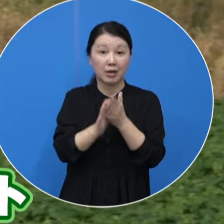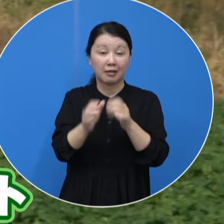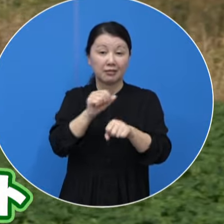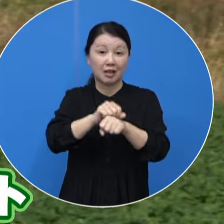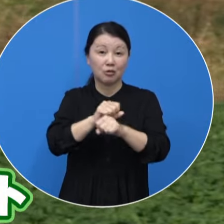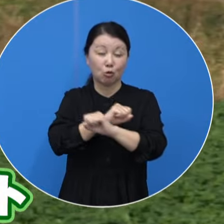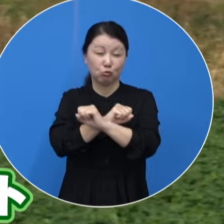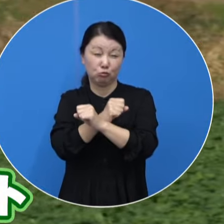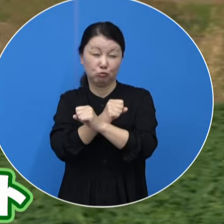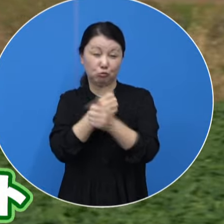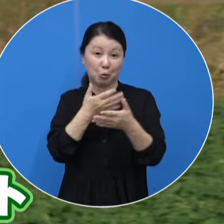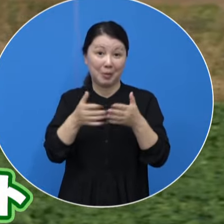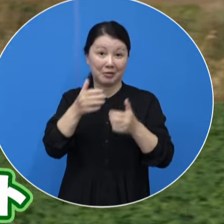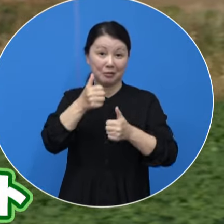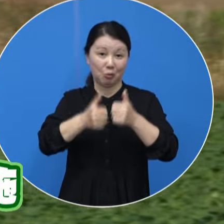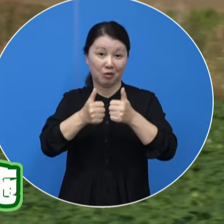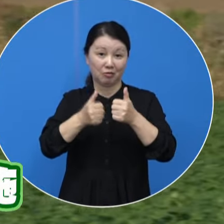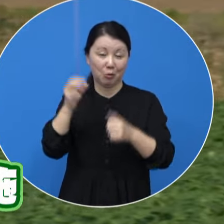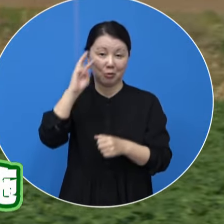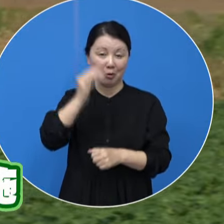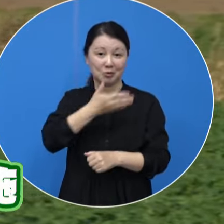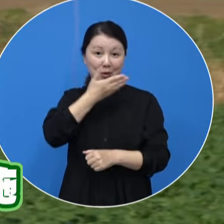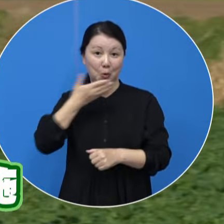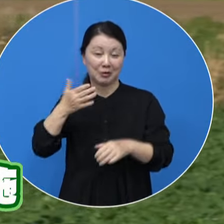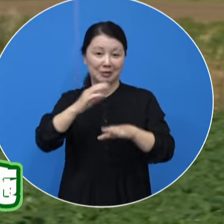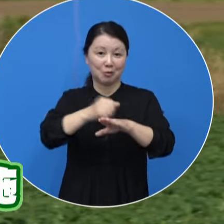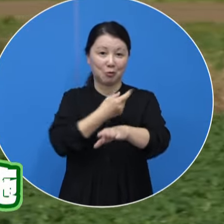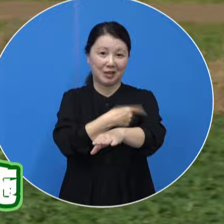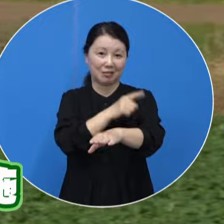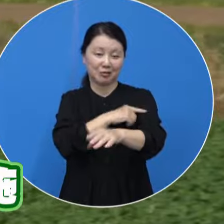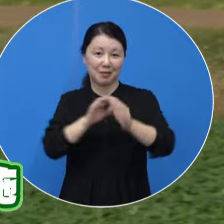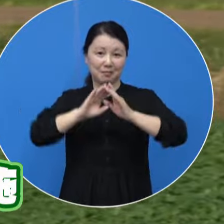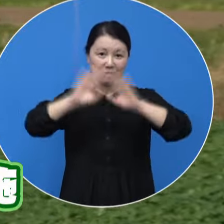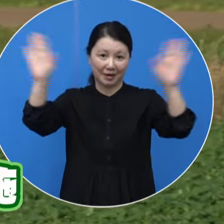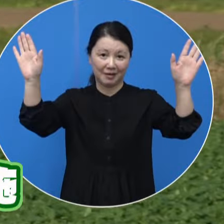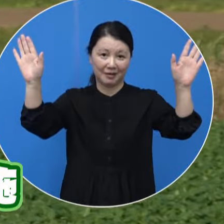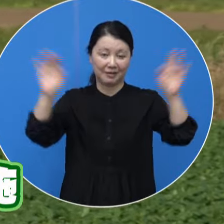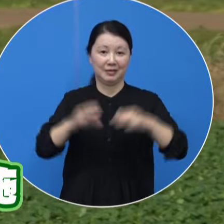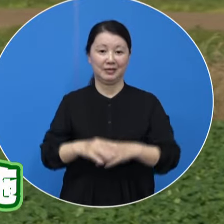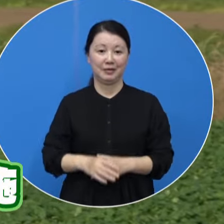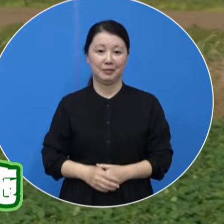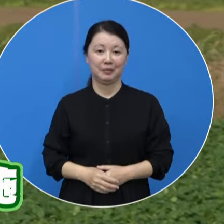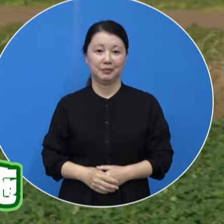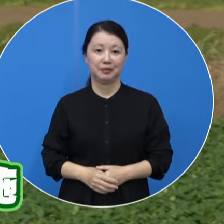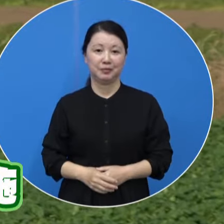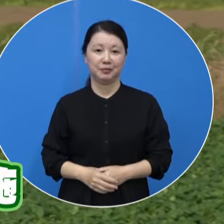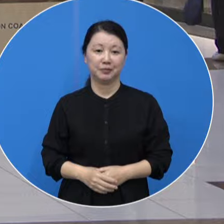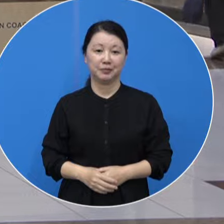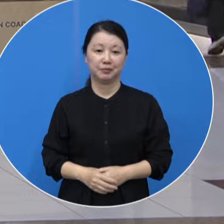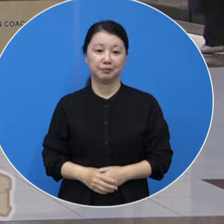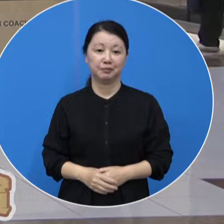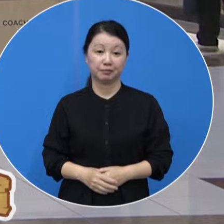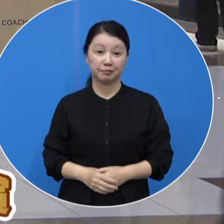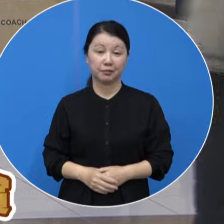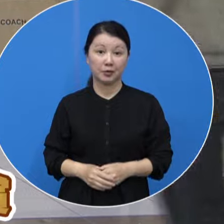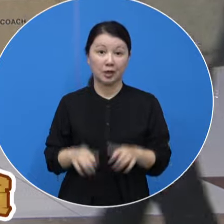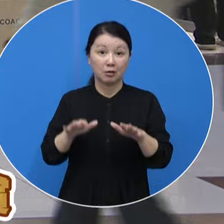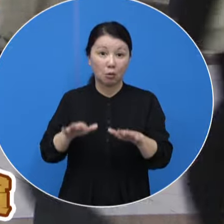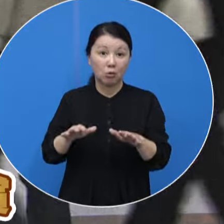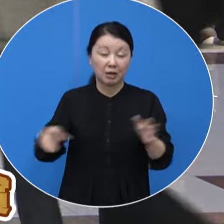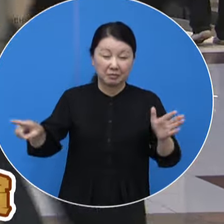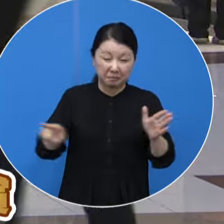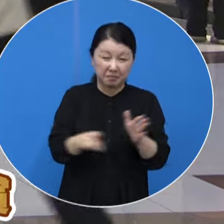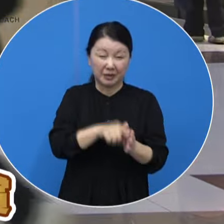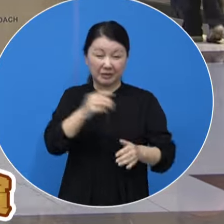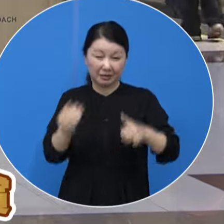産食材を活用したメニューコンテスト、鹿児島美味しいもの選手権を実施しています。今回は